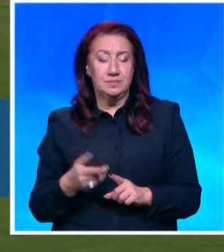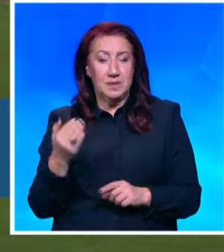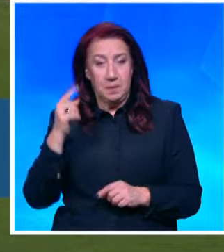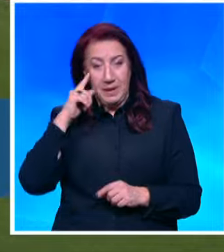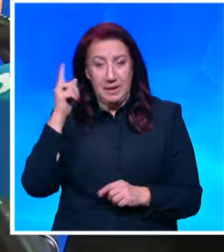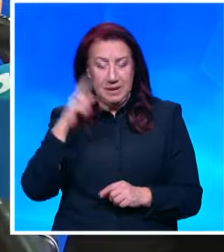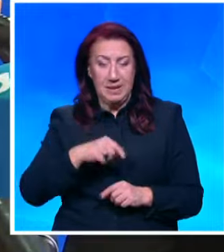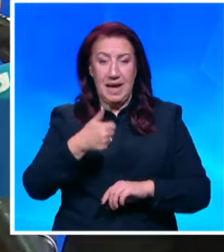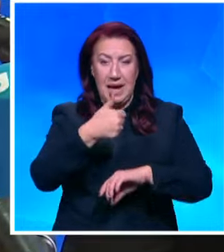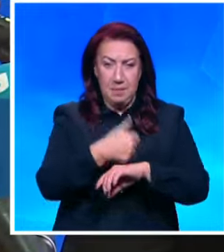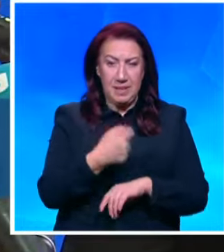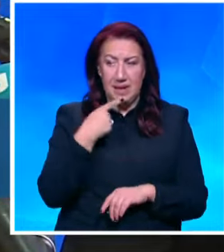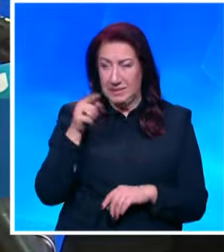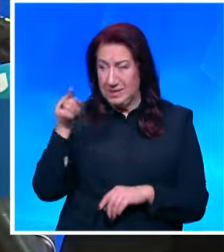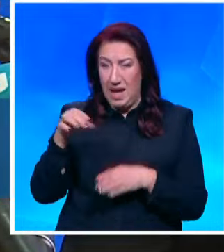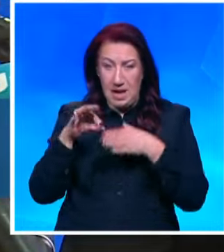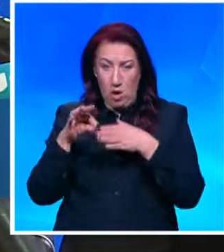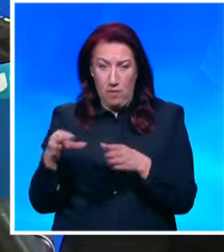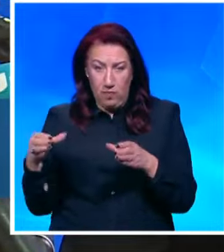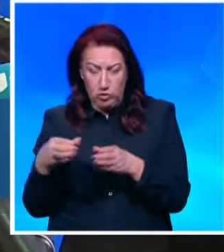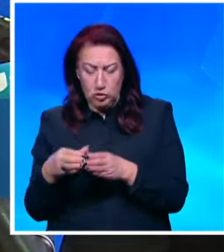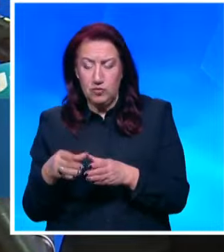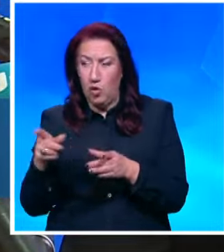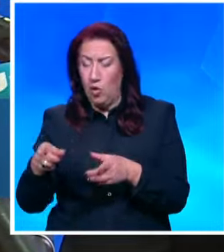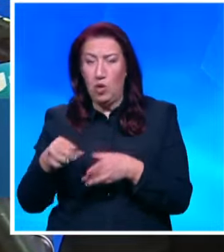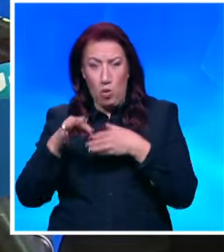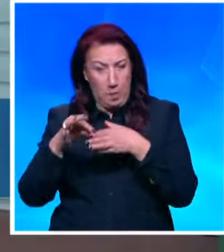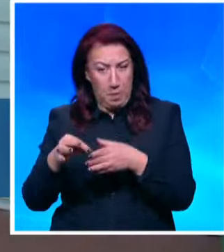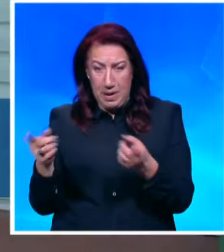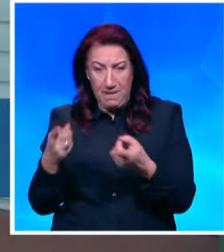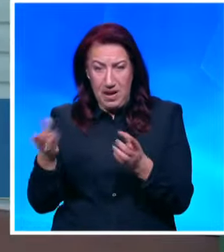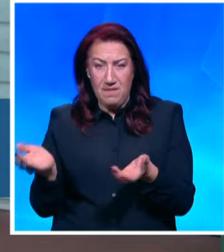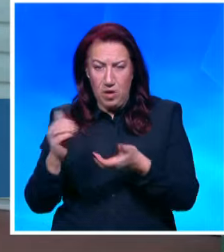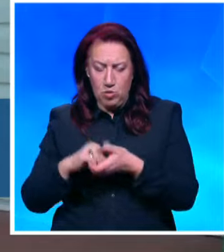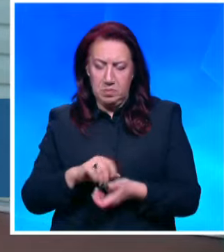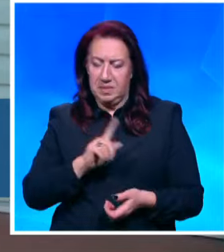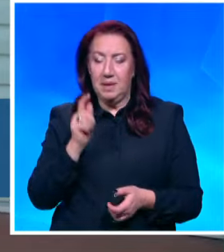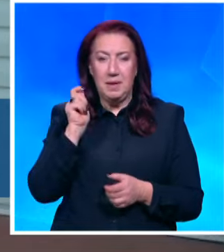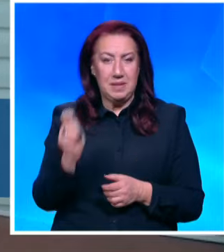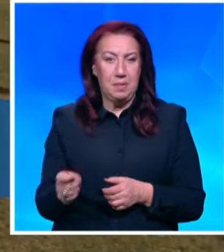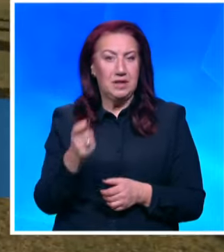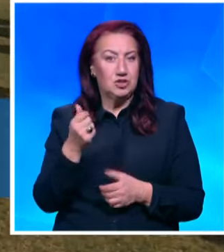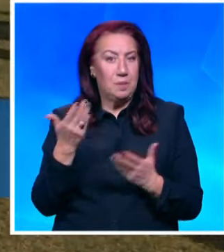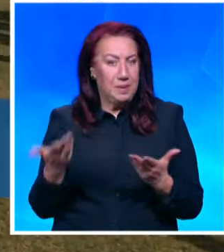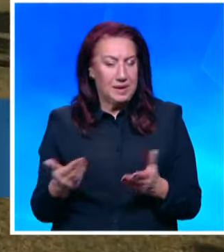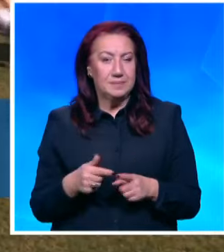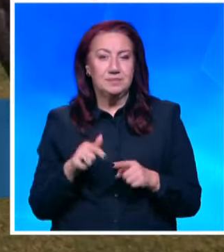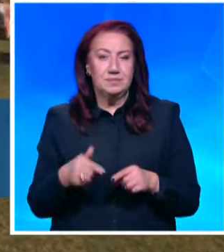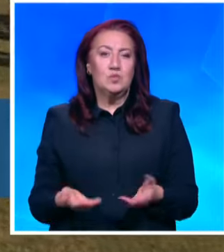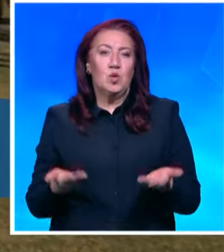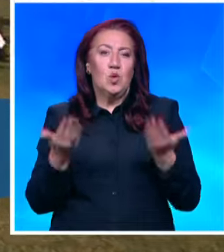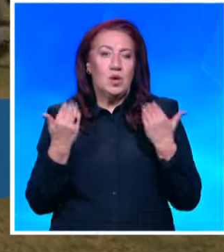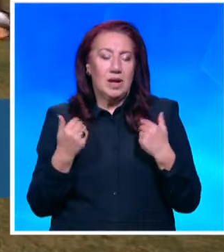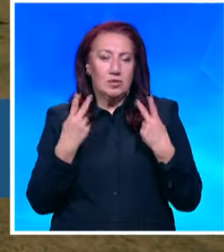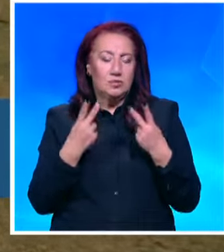това ръководство управлява клуба, общината спира средствата към мъжкия отбор и ще финансира само школата. А по-рано днес стана ясно, че треньорите в академията